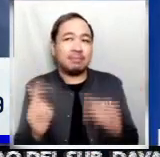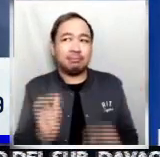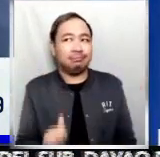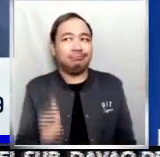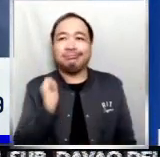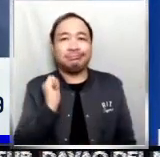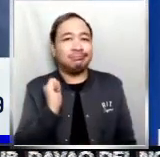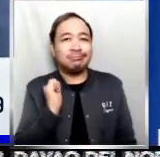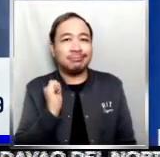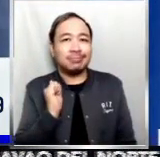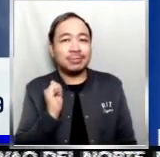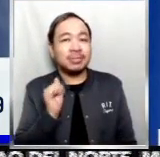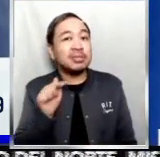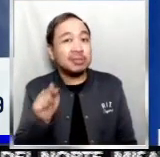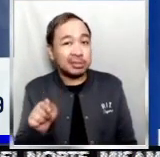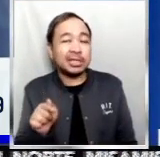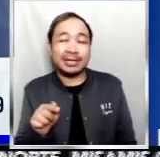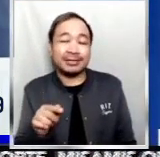yung ayaw.